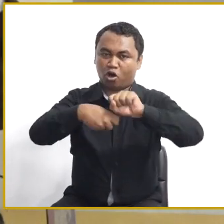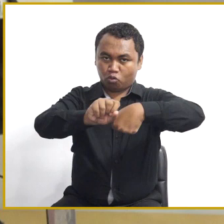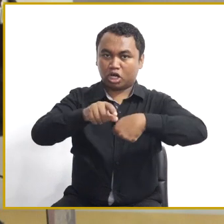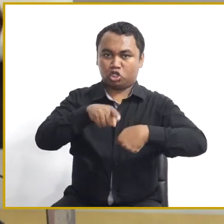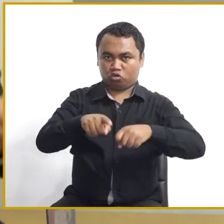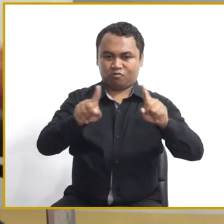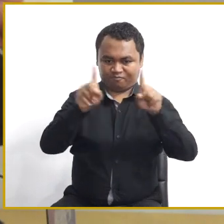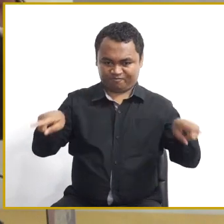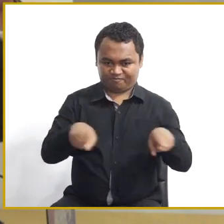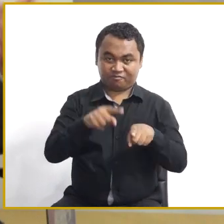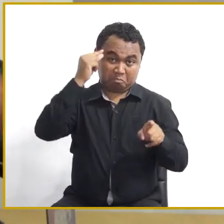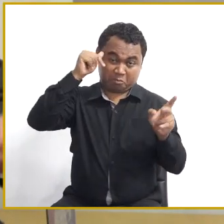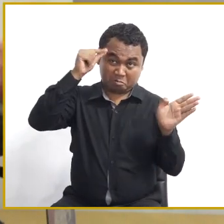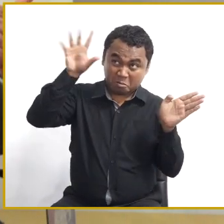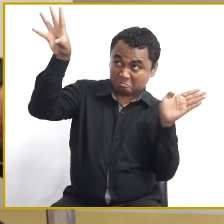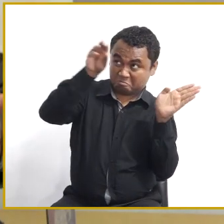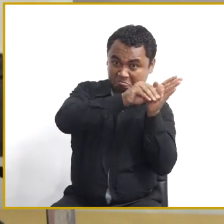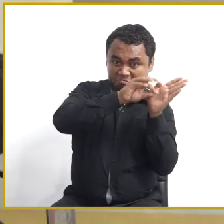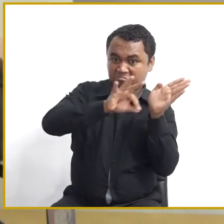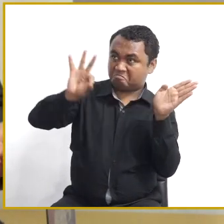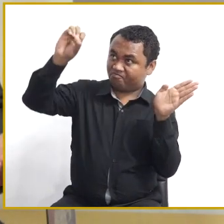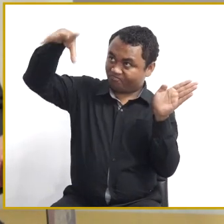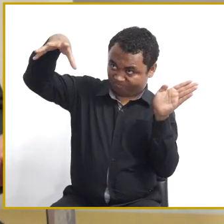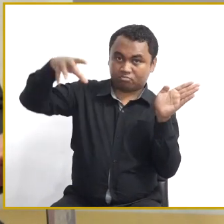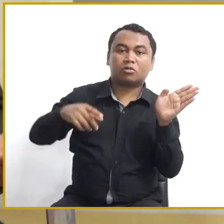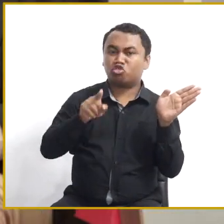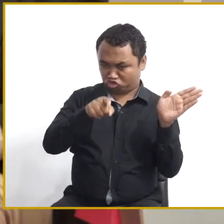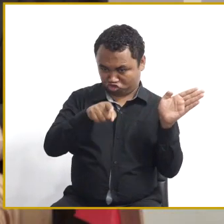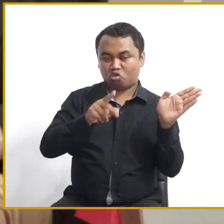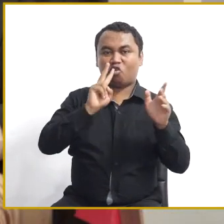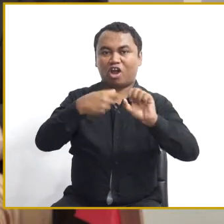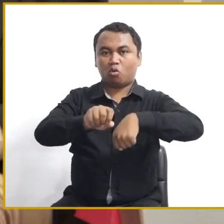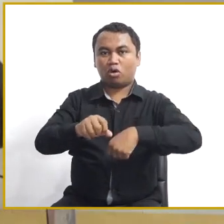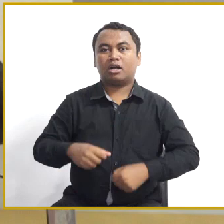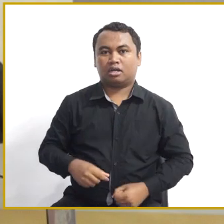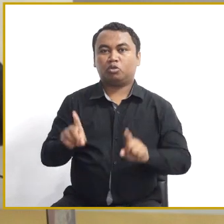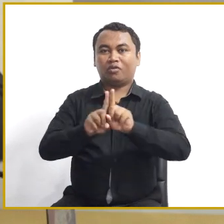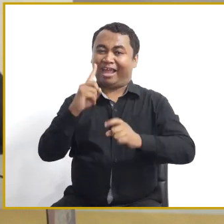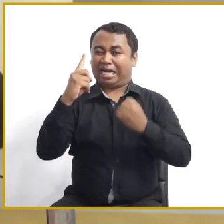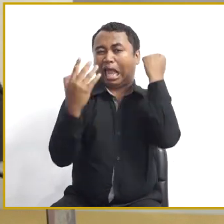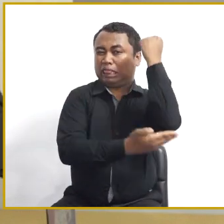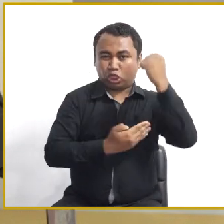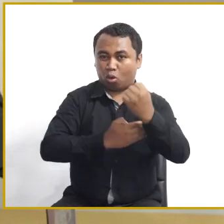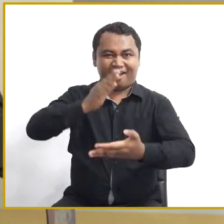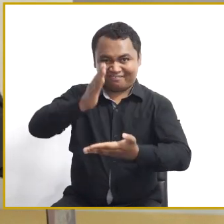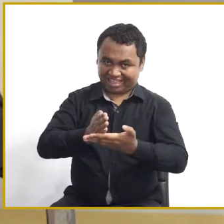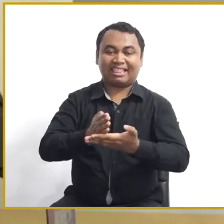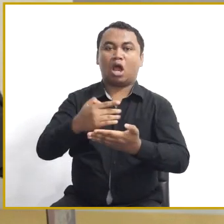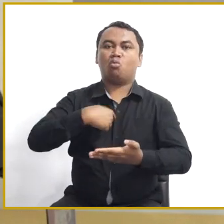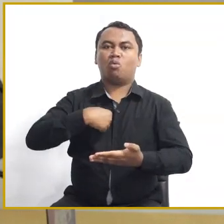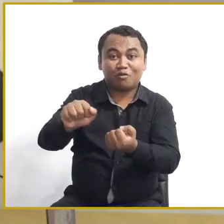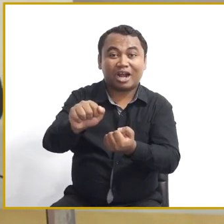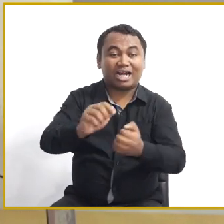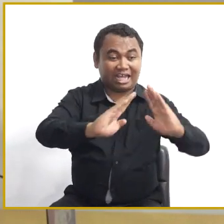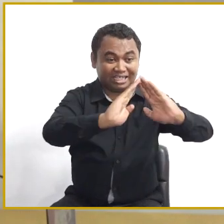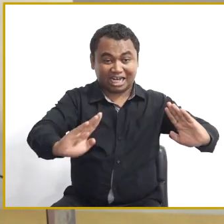samy manana jiro ny tokantrano tsiraray eto Madagasikara zany hoe ny vahaolana tsotra hoetiko zany